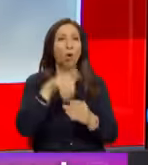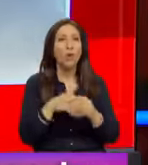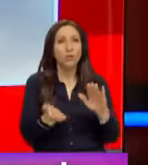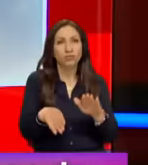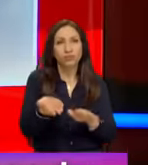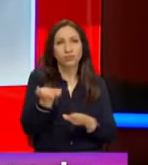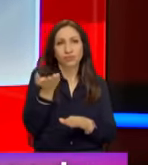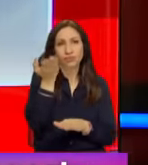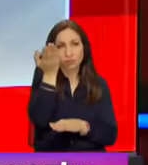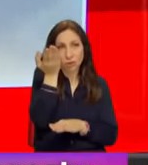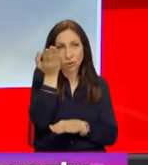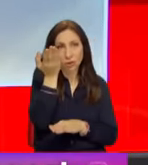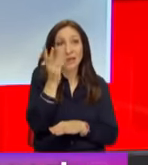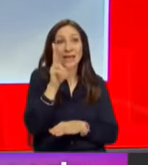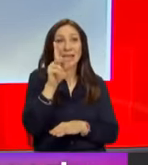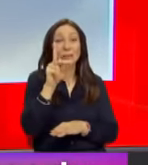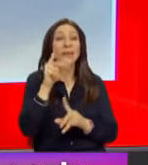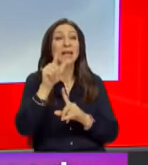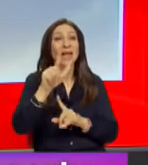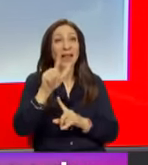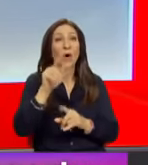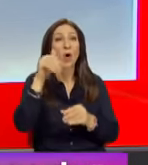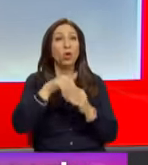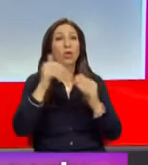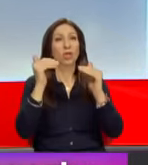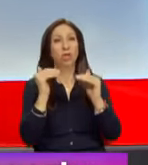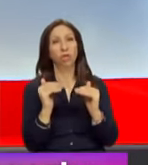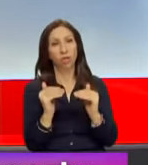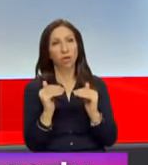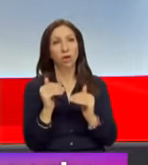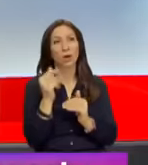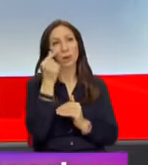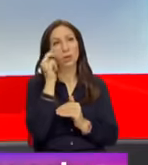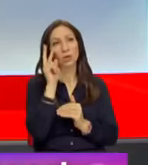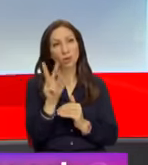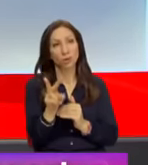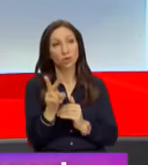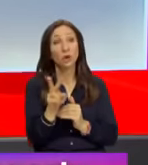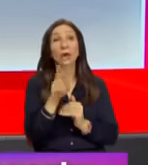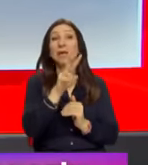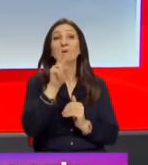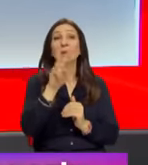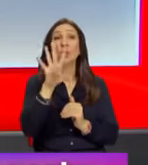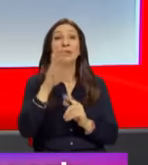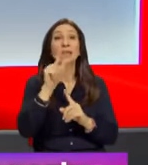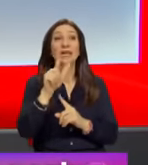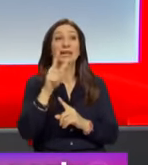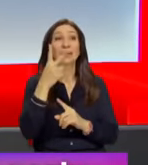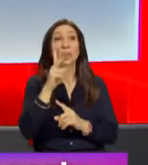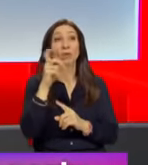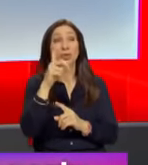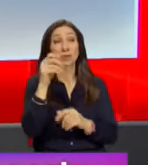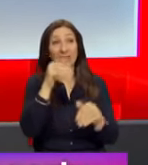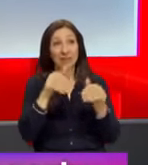oylarını arttırırken 21 ilde oylarının azaldığına tanıklık ediyoruz. 24 il